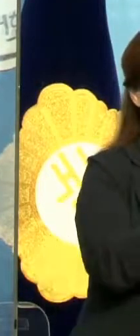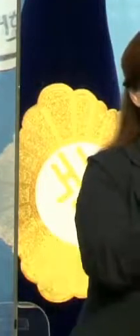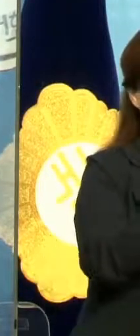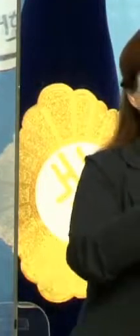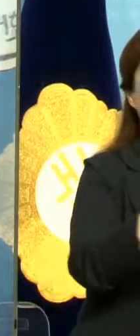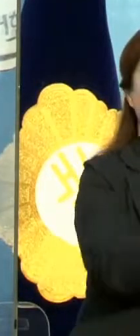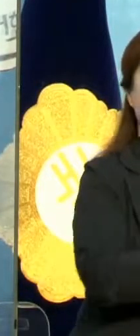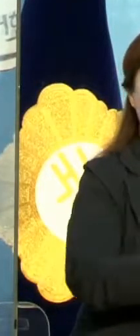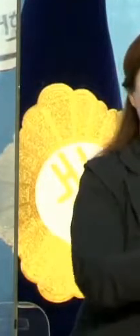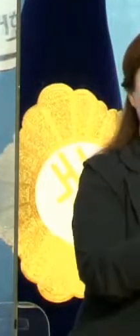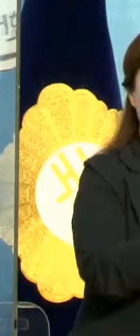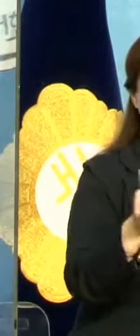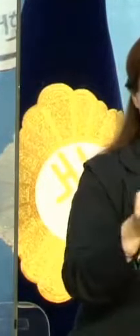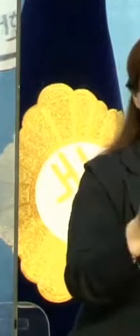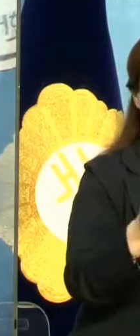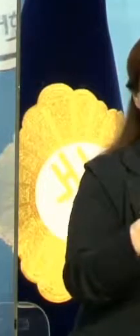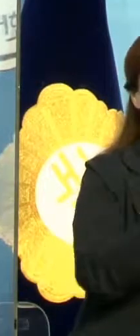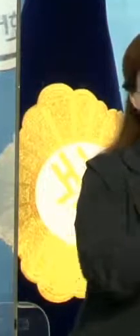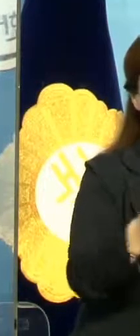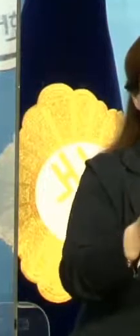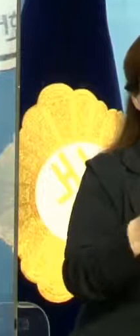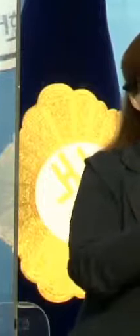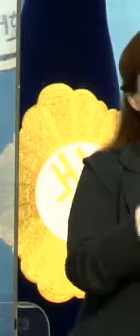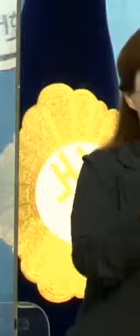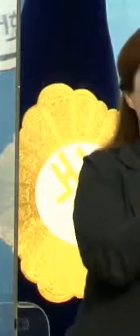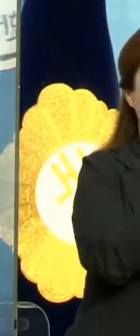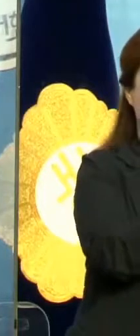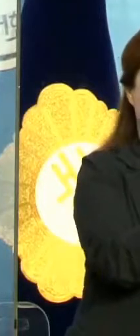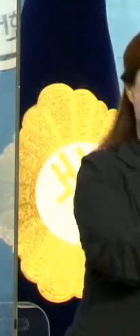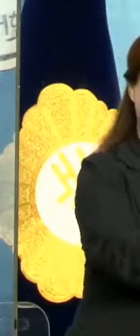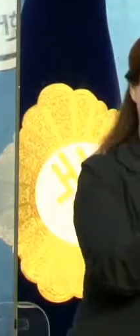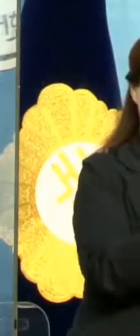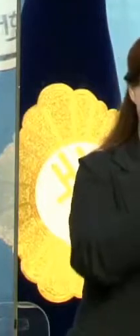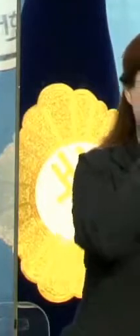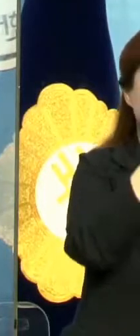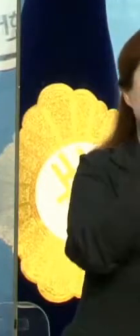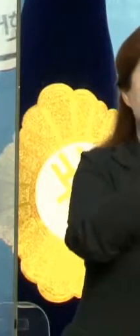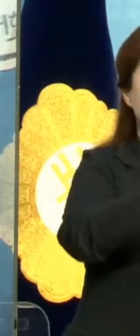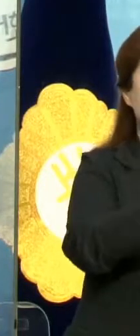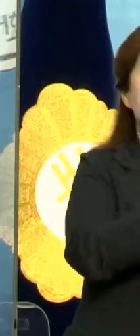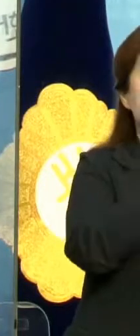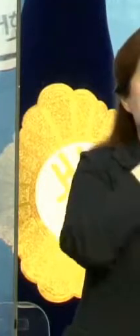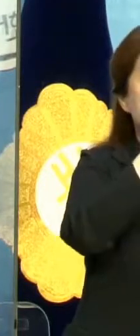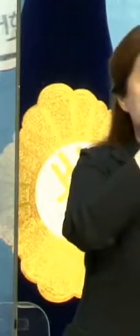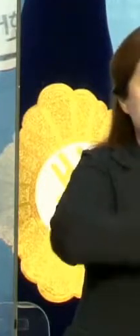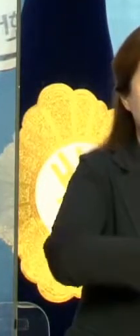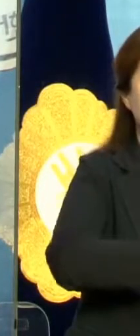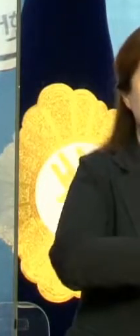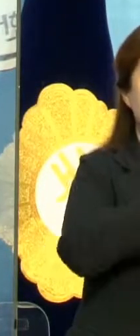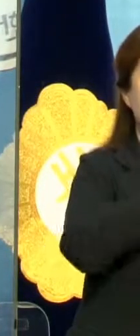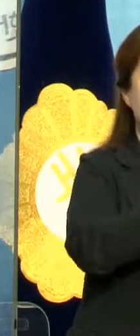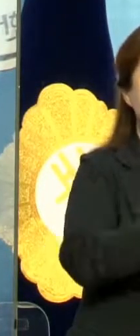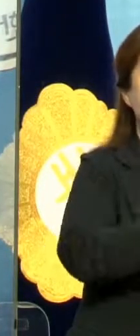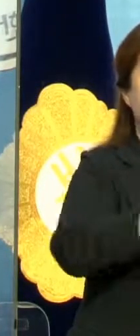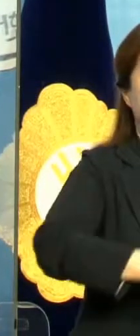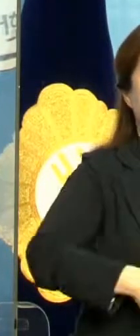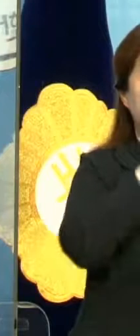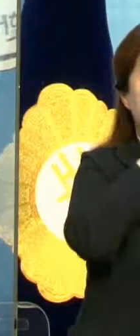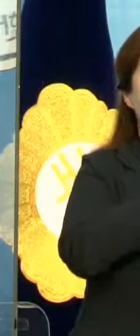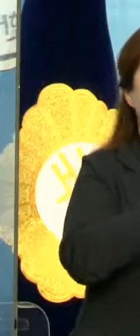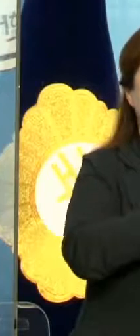국민들께서 예 충돌과 관련된 부분에 대한 실효적인 입법이 필요하다 라고 요구를 하고 있고 어 그와